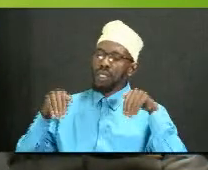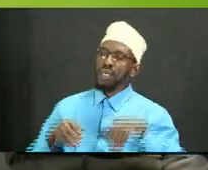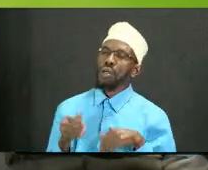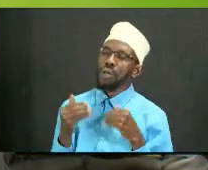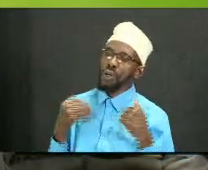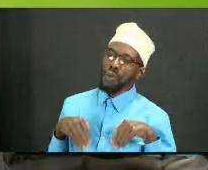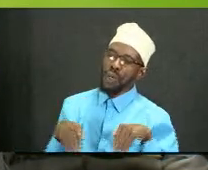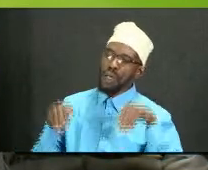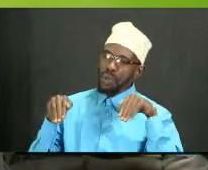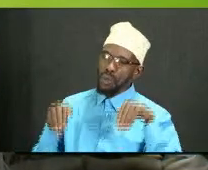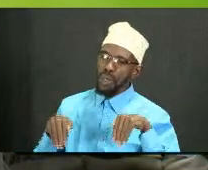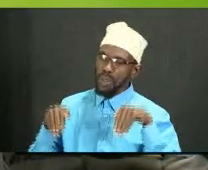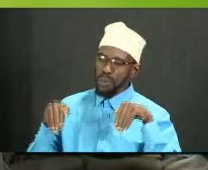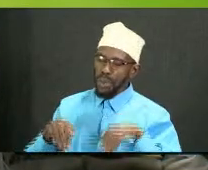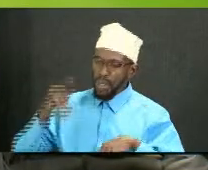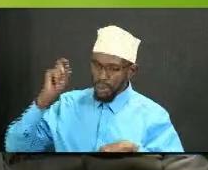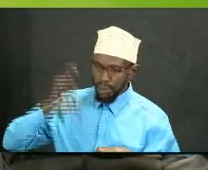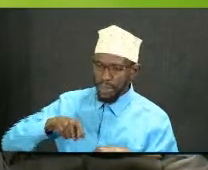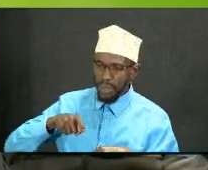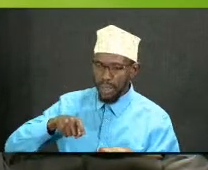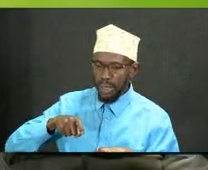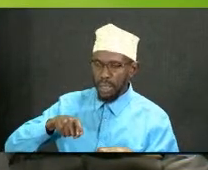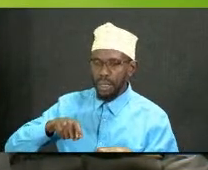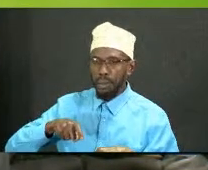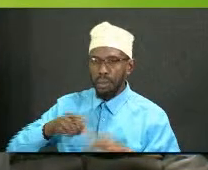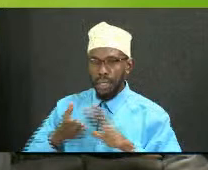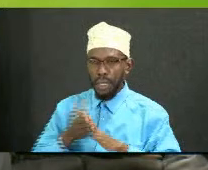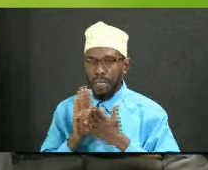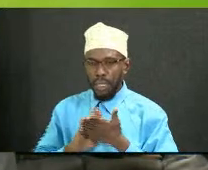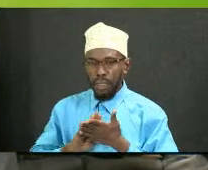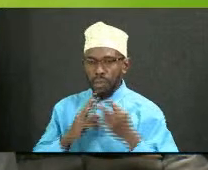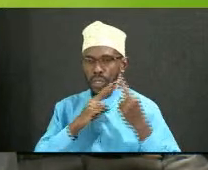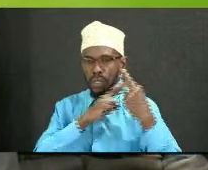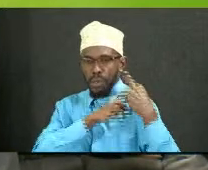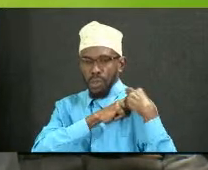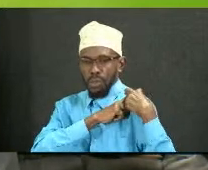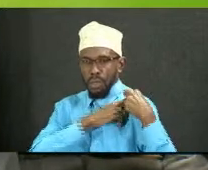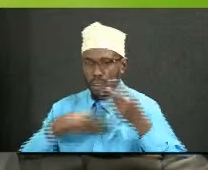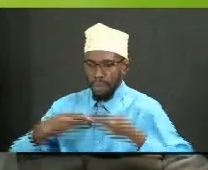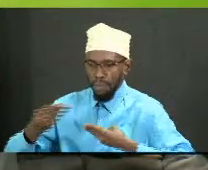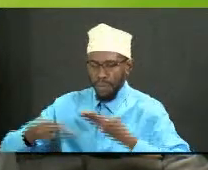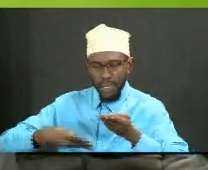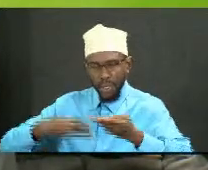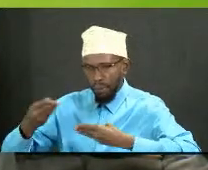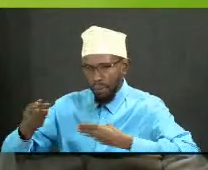kungojea. Ila lazima mtu ajizatiti katika jambo ambalo anajishughulisha.